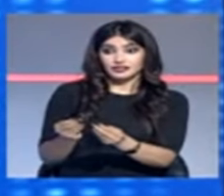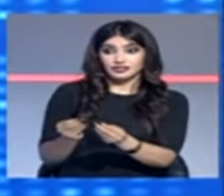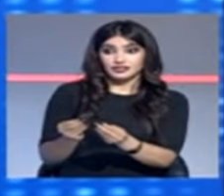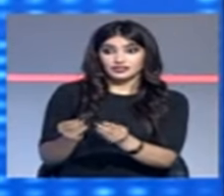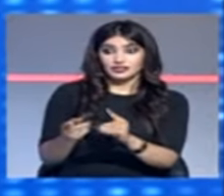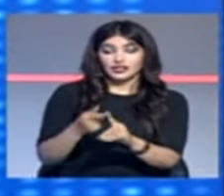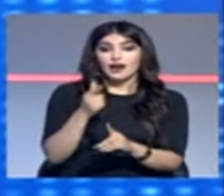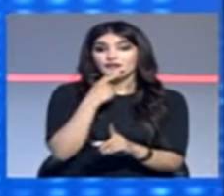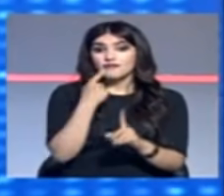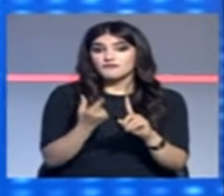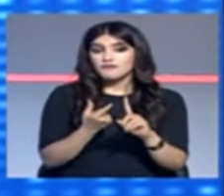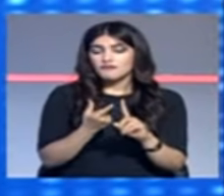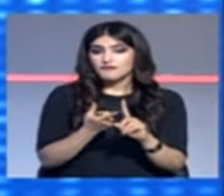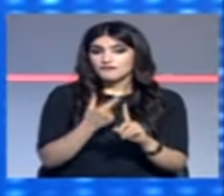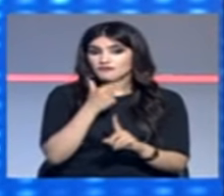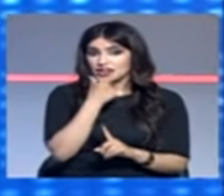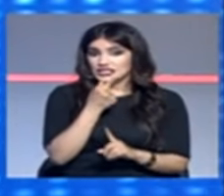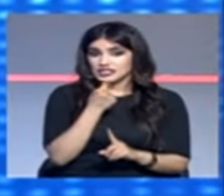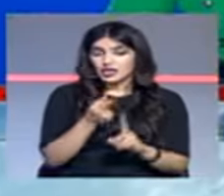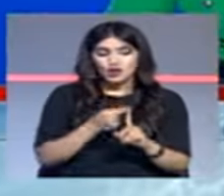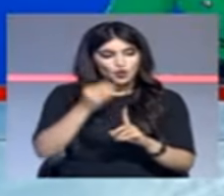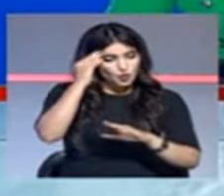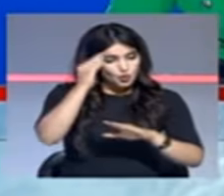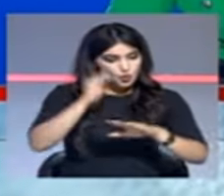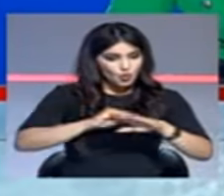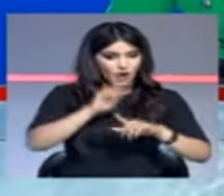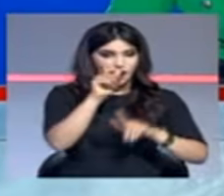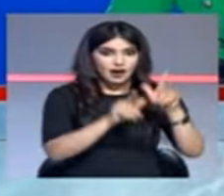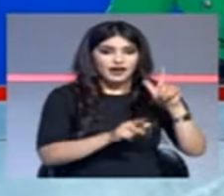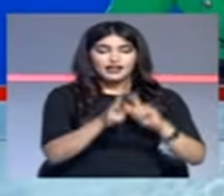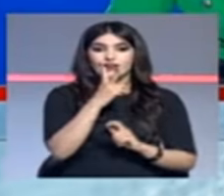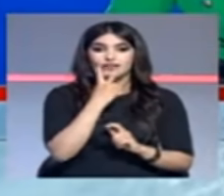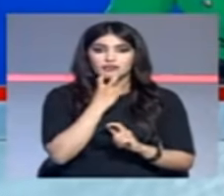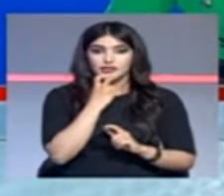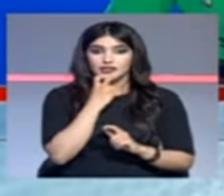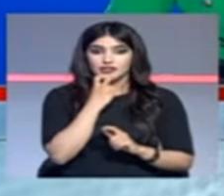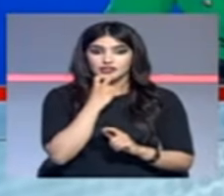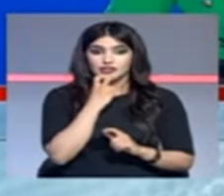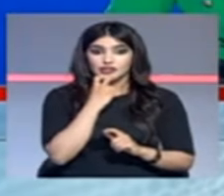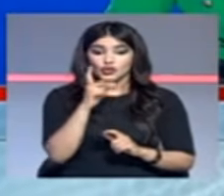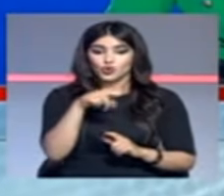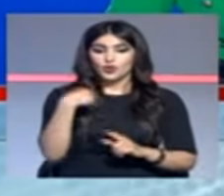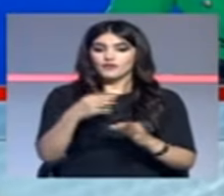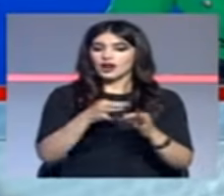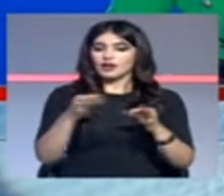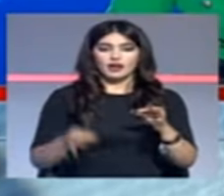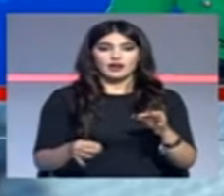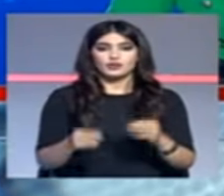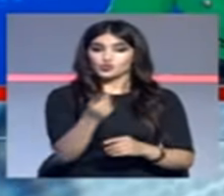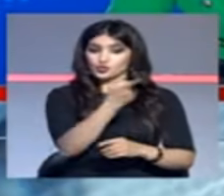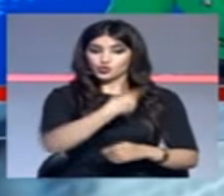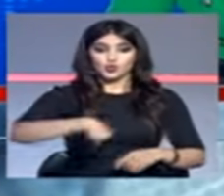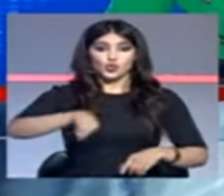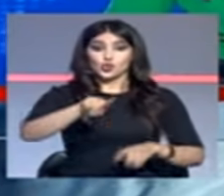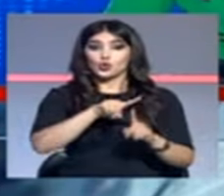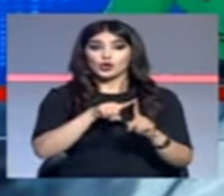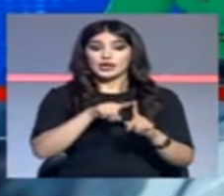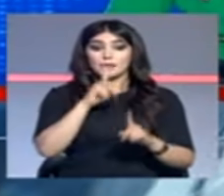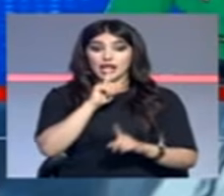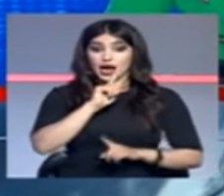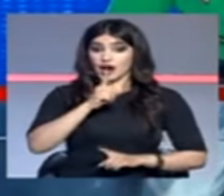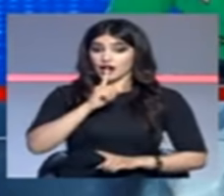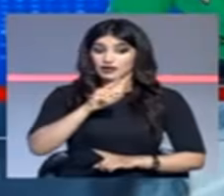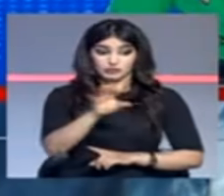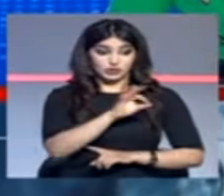سي تري امبورتون، حاجه هامه برشا نفهموا اللي في يدنا الحل، ما اي قرارات